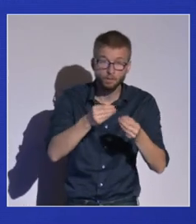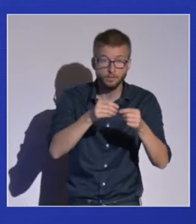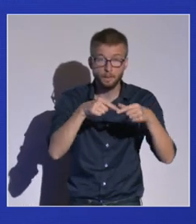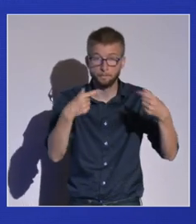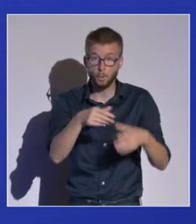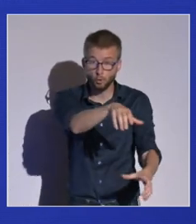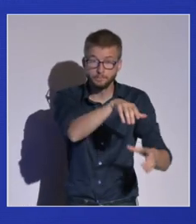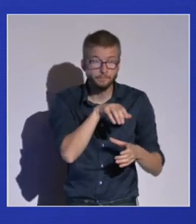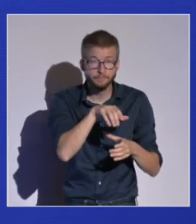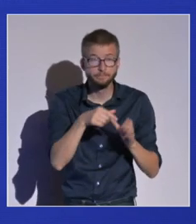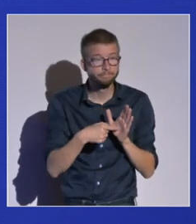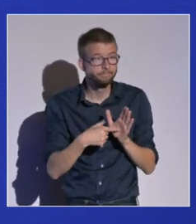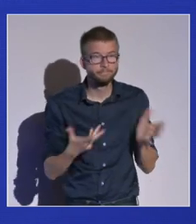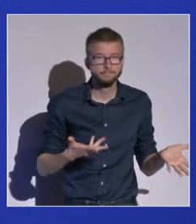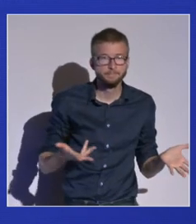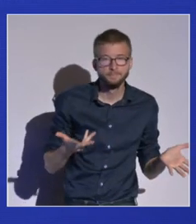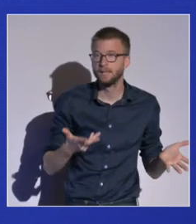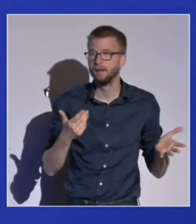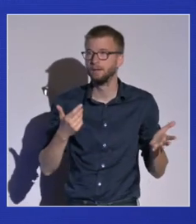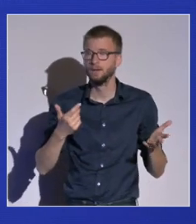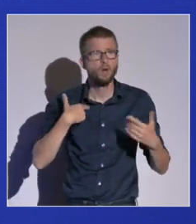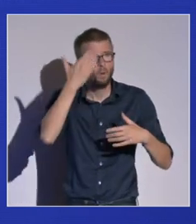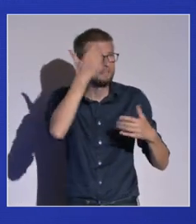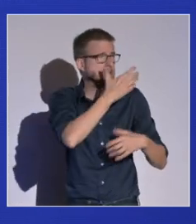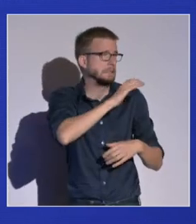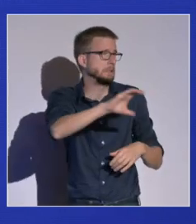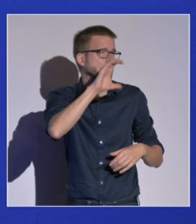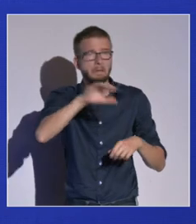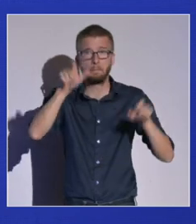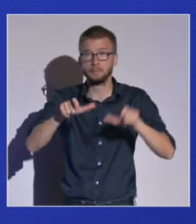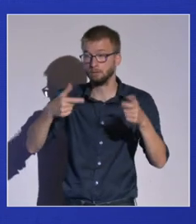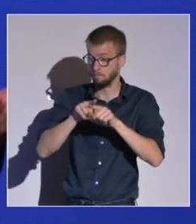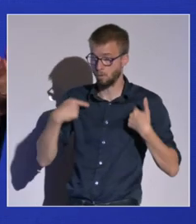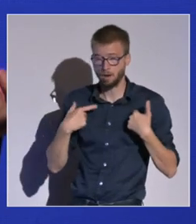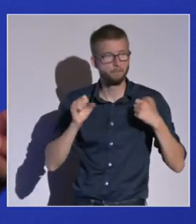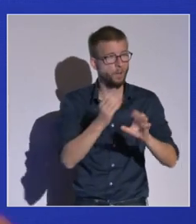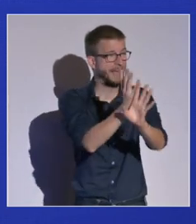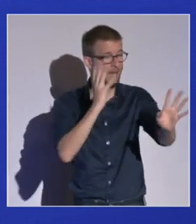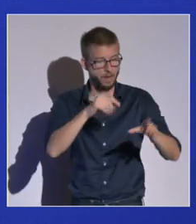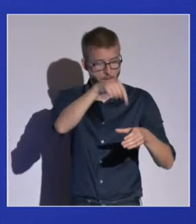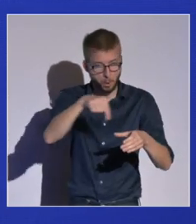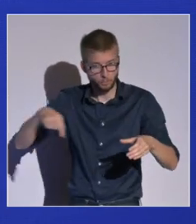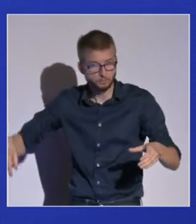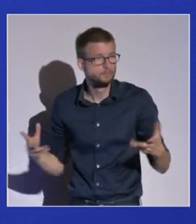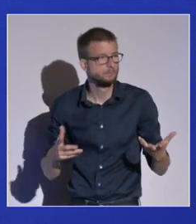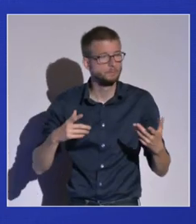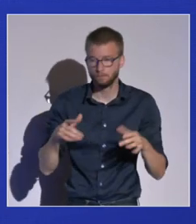Je connais des centaines de gens comme moi qui peuvent planter des haies. Où est-ce que je vais trouver les